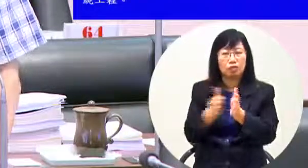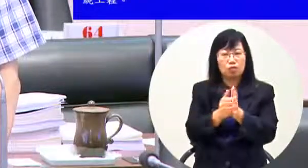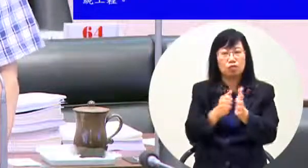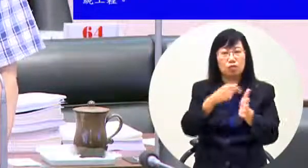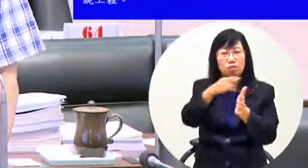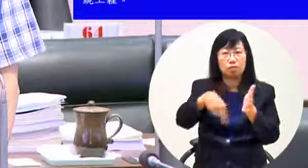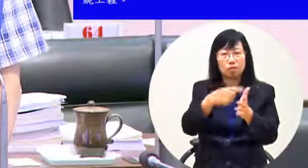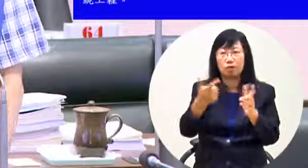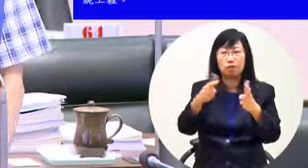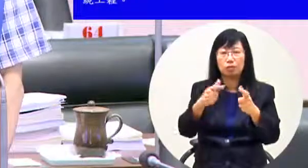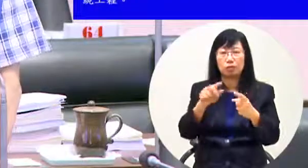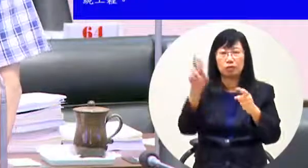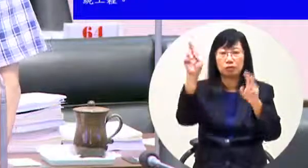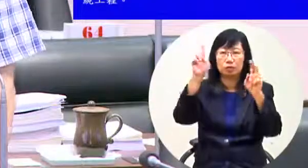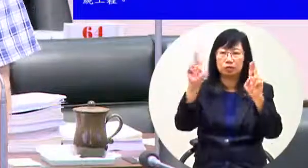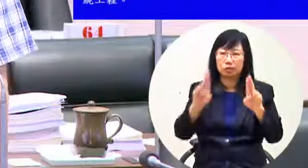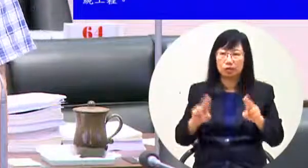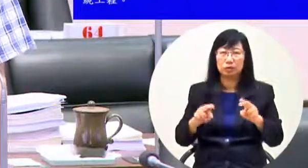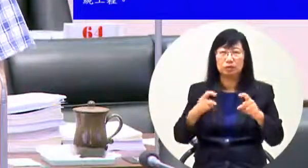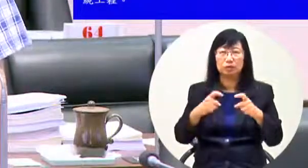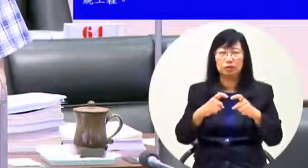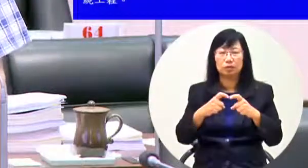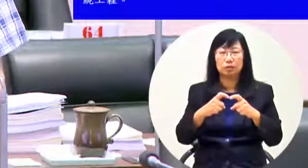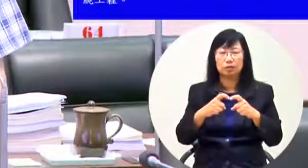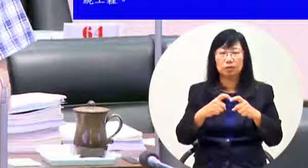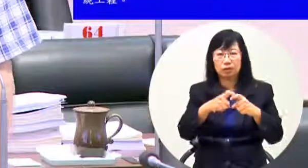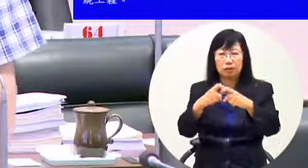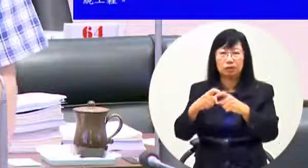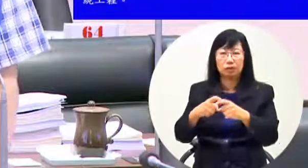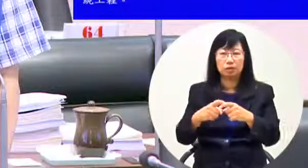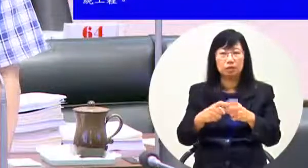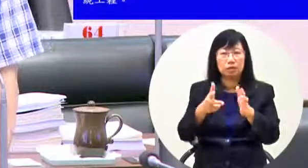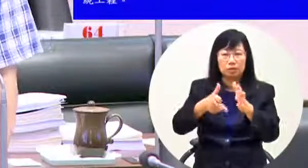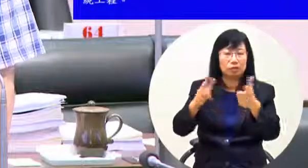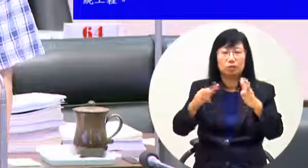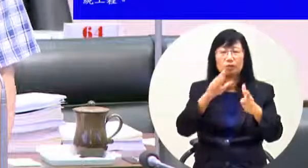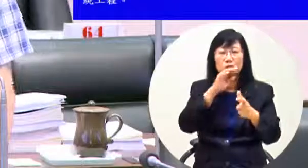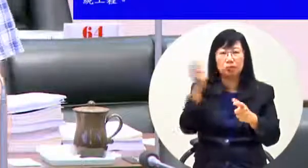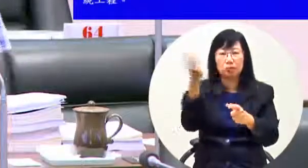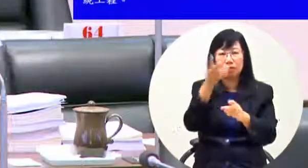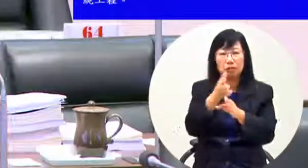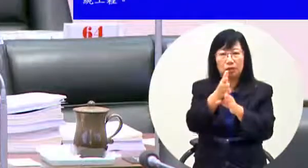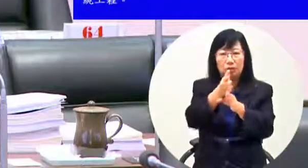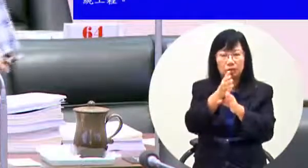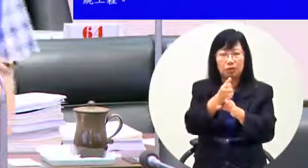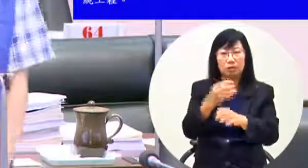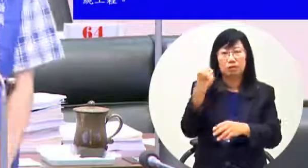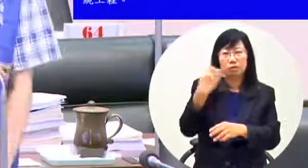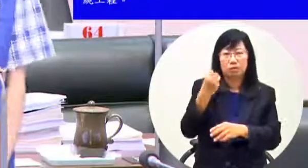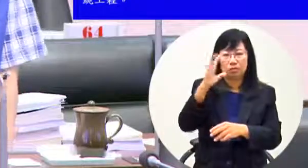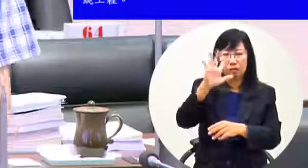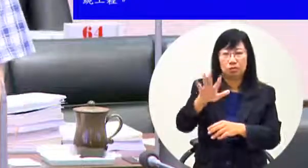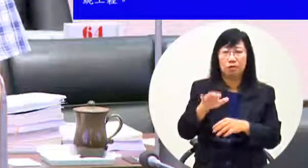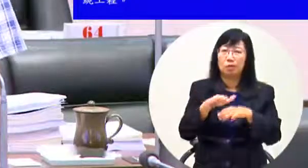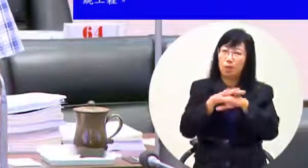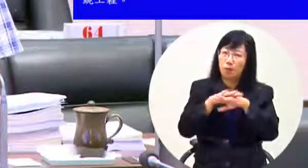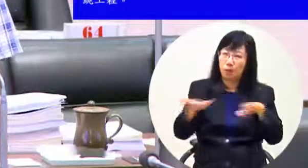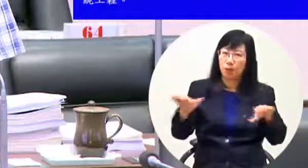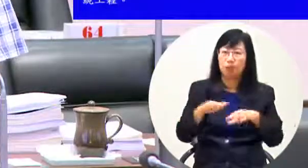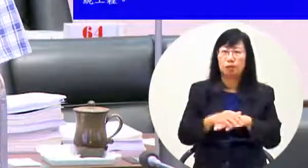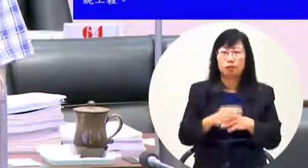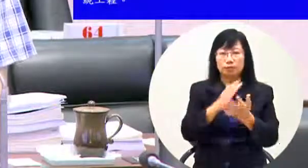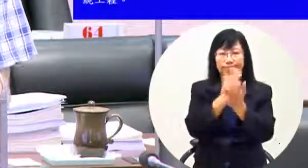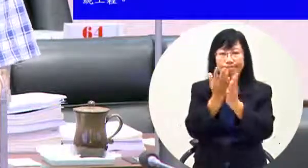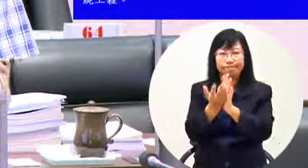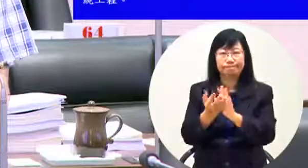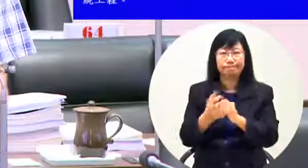车，两节的公车，哦，那个都比较新颖，哦，比较安全，各方面我想真的很好。希